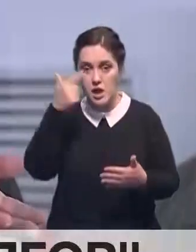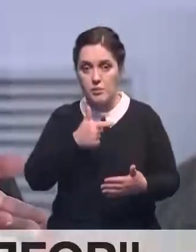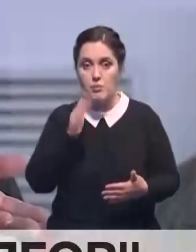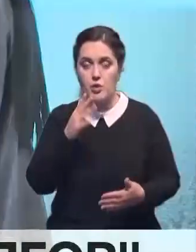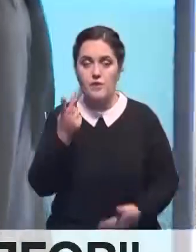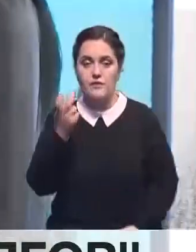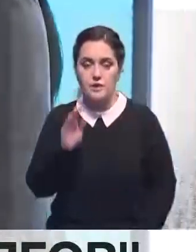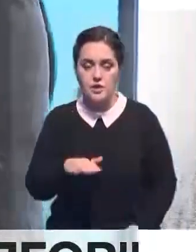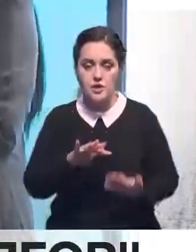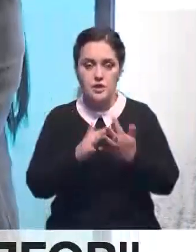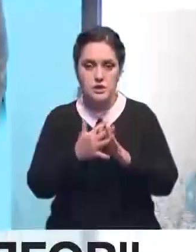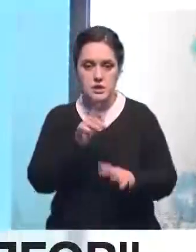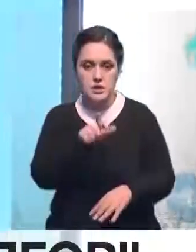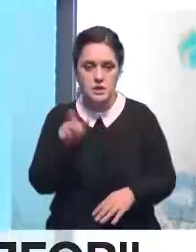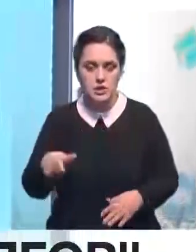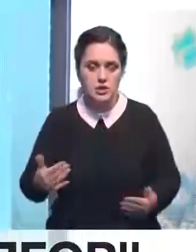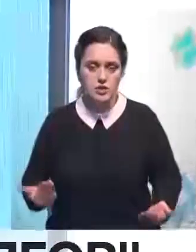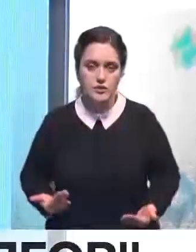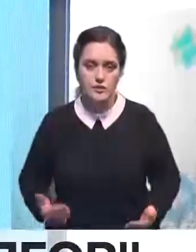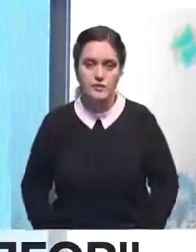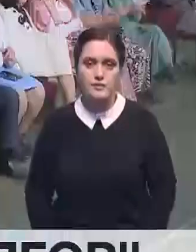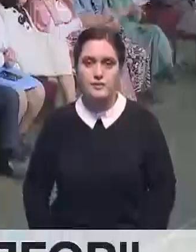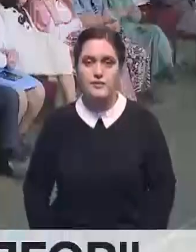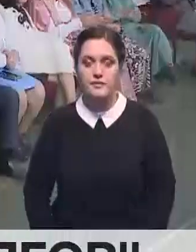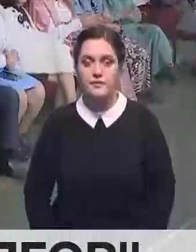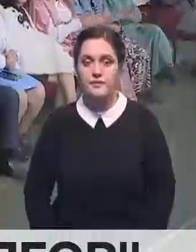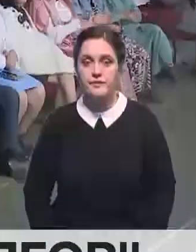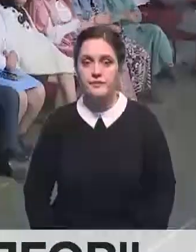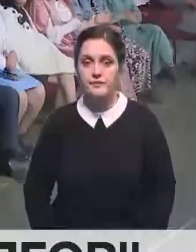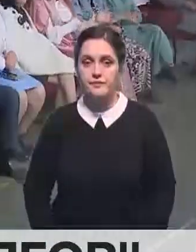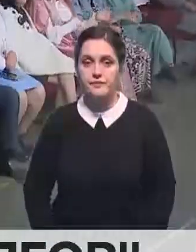200.000 сельчан гафу Али Валентин Лобанов Хабар 24 Алматинская область